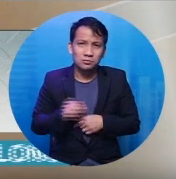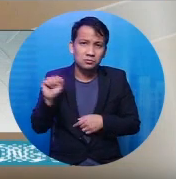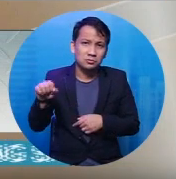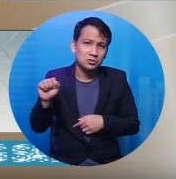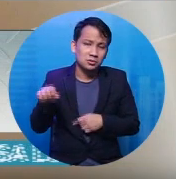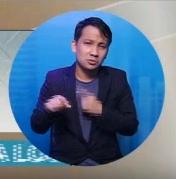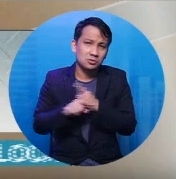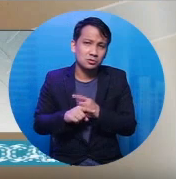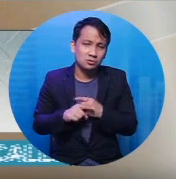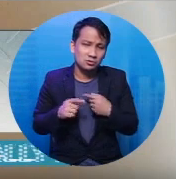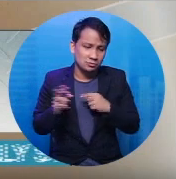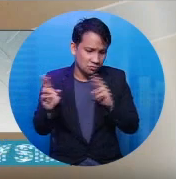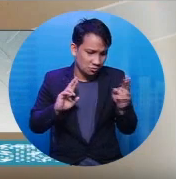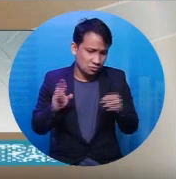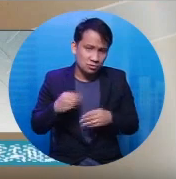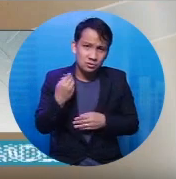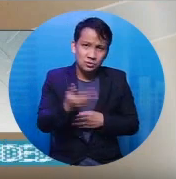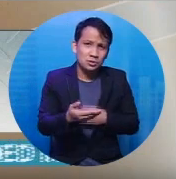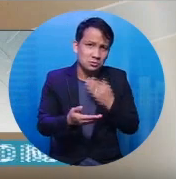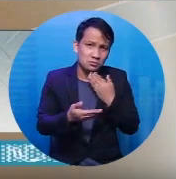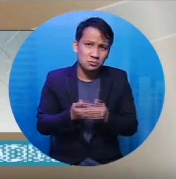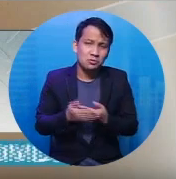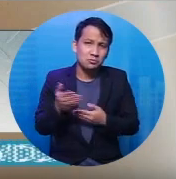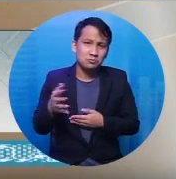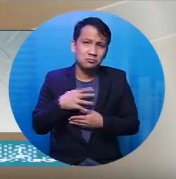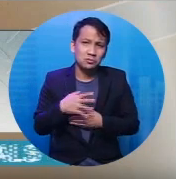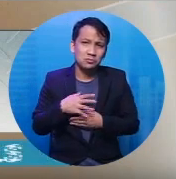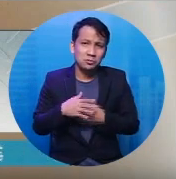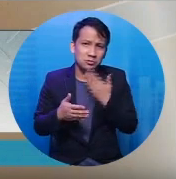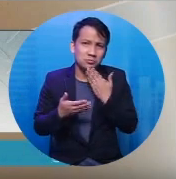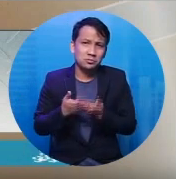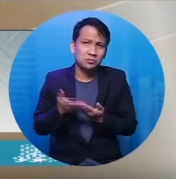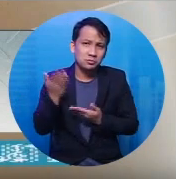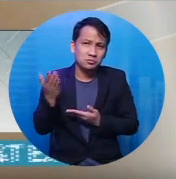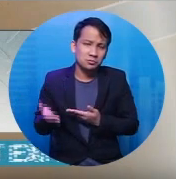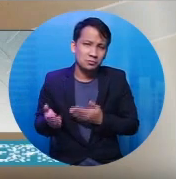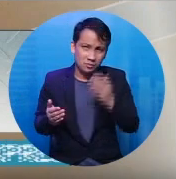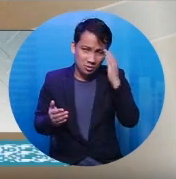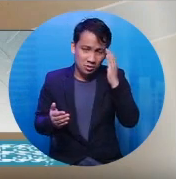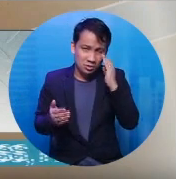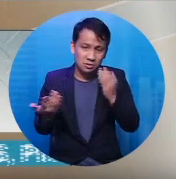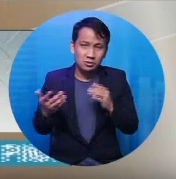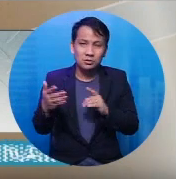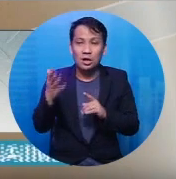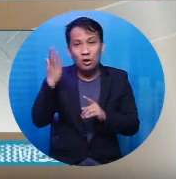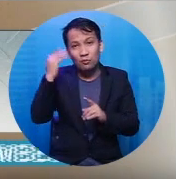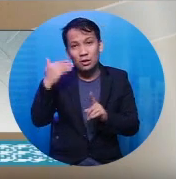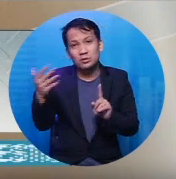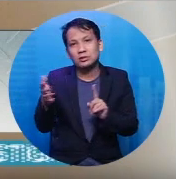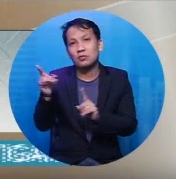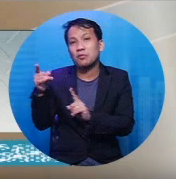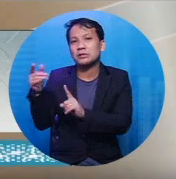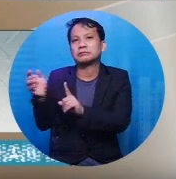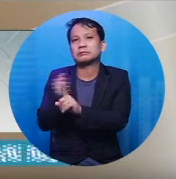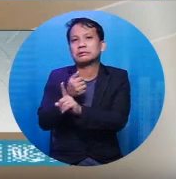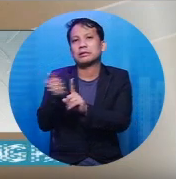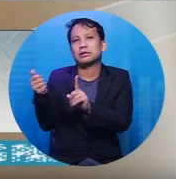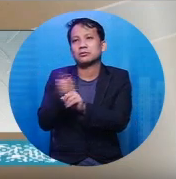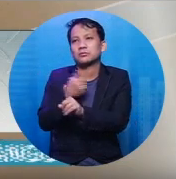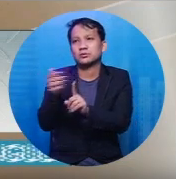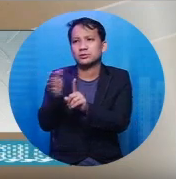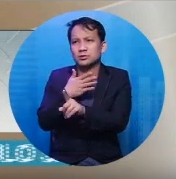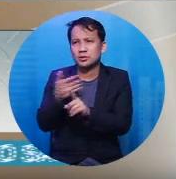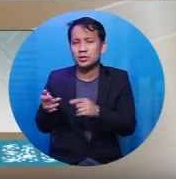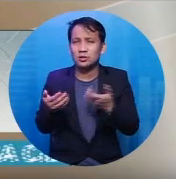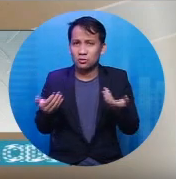ako ng bigay, idol, kasi mabait ako, idol, eh. Sobrang siyempre, bait, idol. I know. Kaya nga pinagsasamantala niya po yung inyong kabaitan. Kausapin na po natin